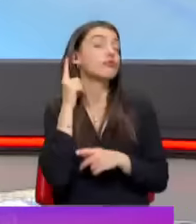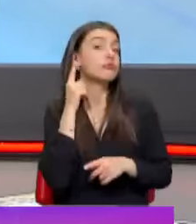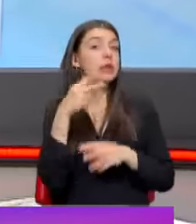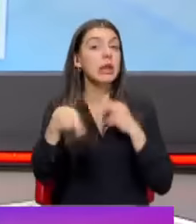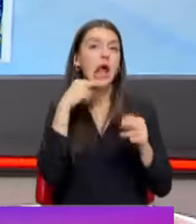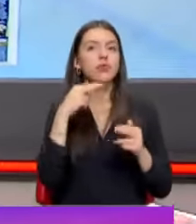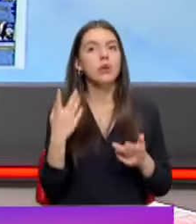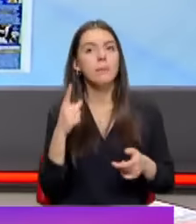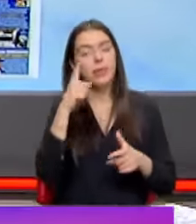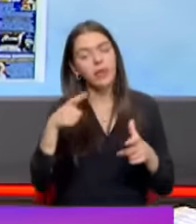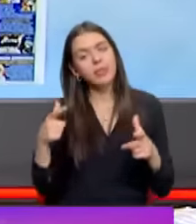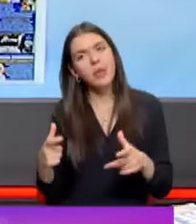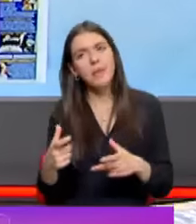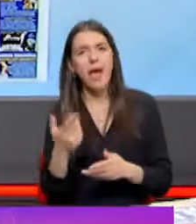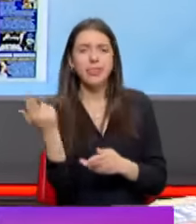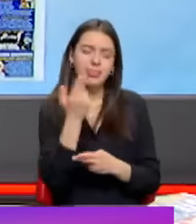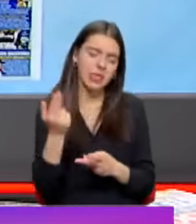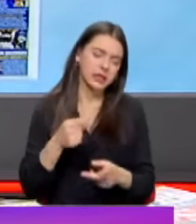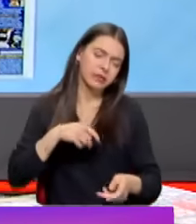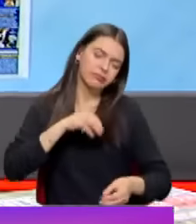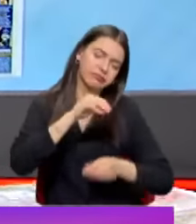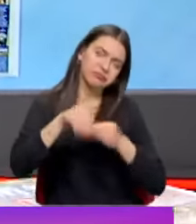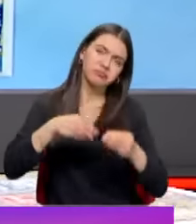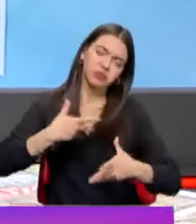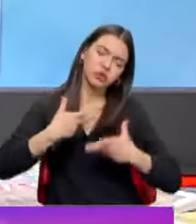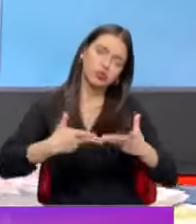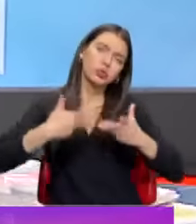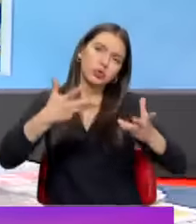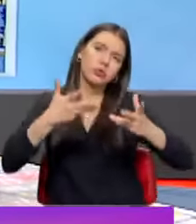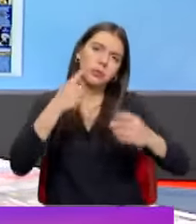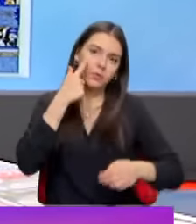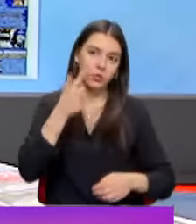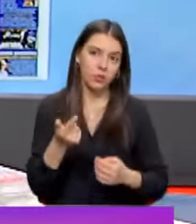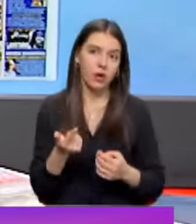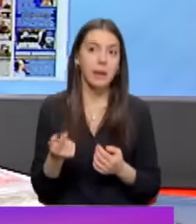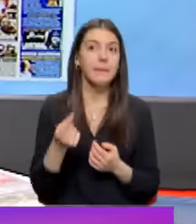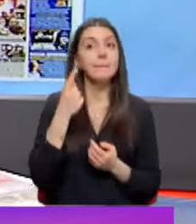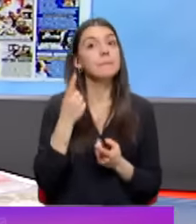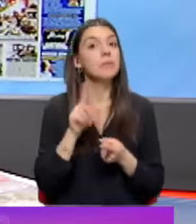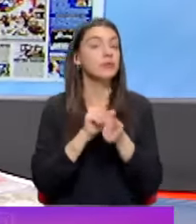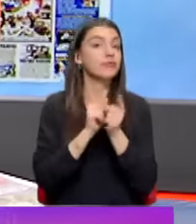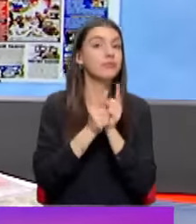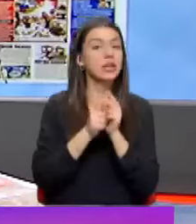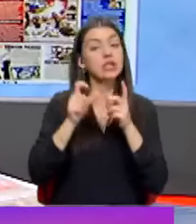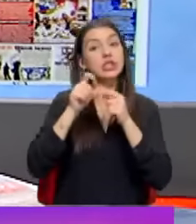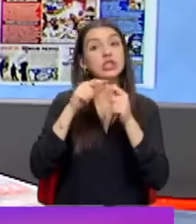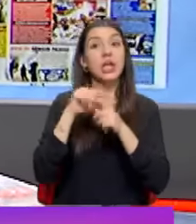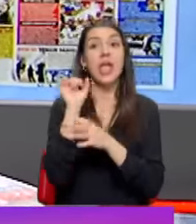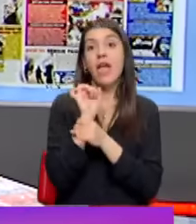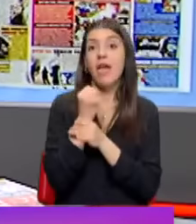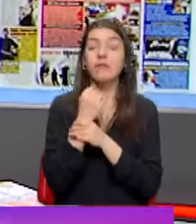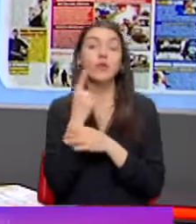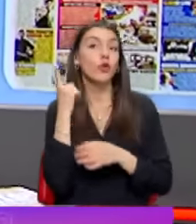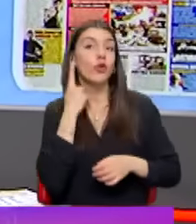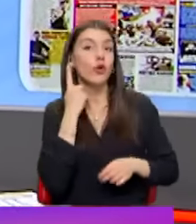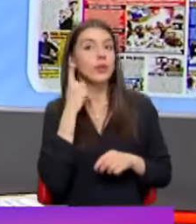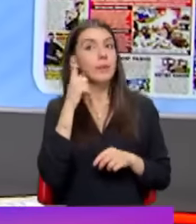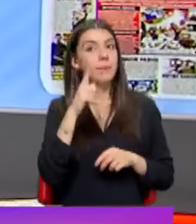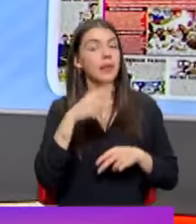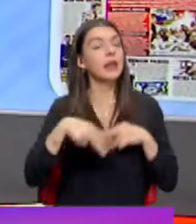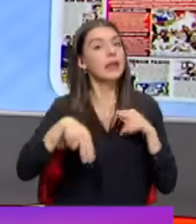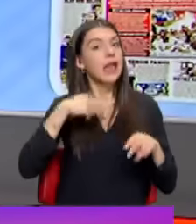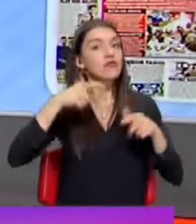hani bir tabağa böyle tasarım yapılarak, işte sunumu şöyle hale getirilerek, işte bilmem kim şefin, hani çok tanınan bilinen,